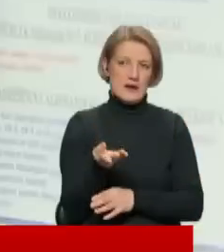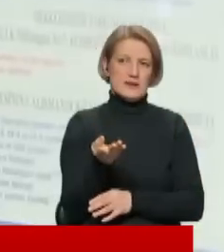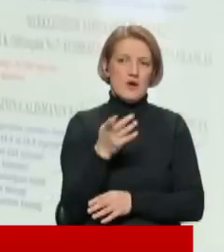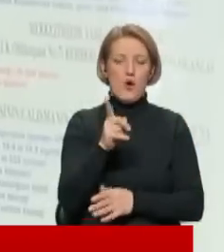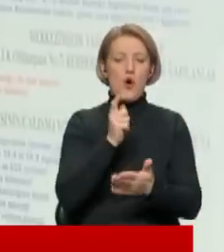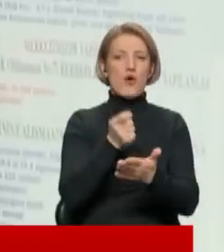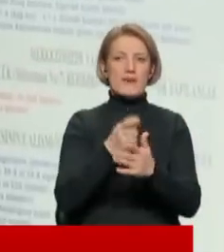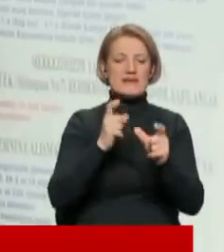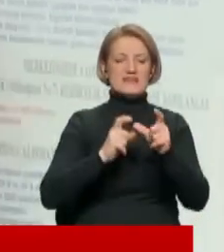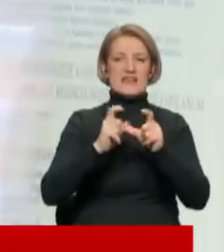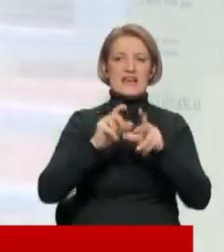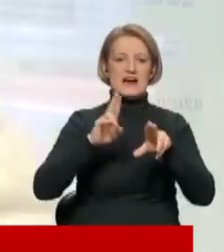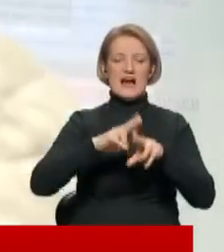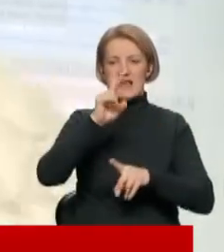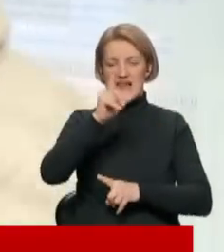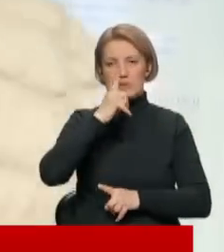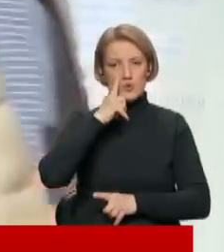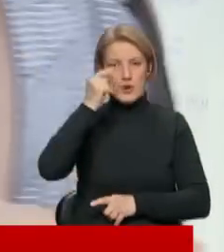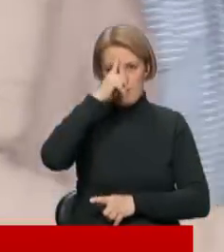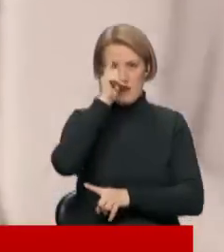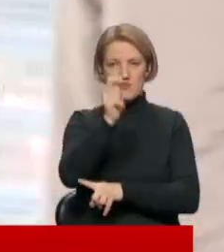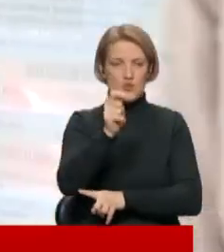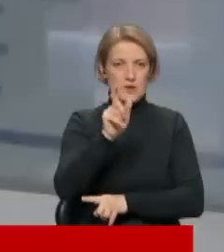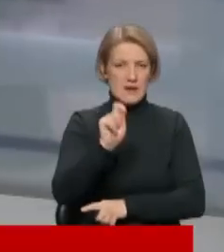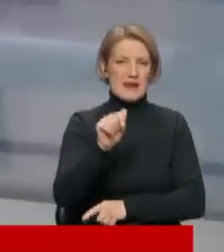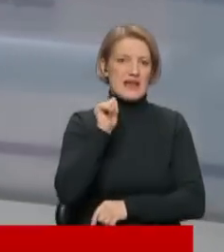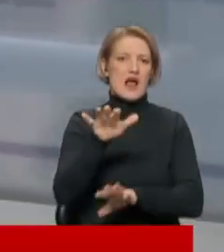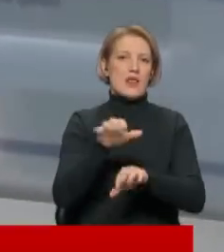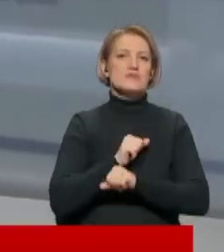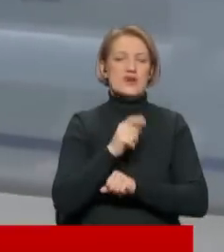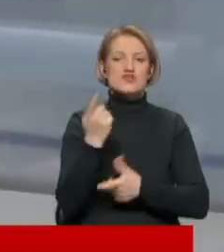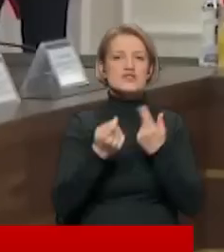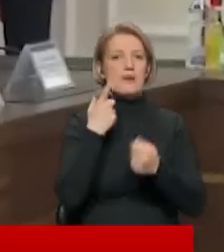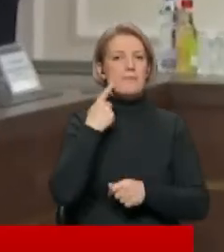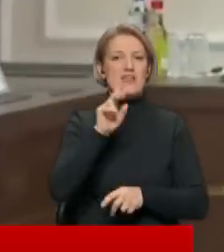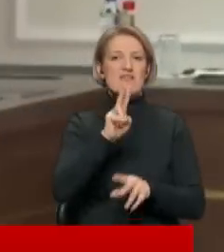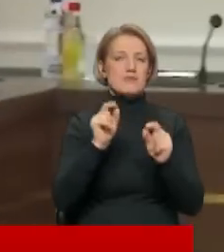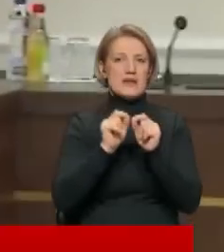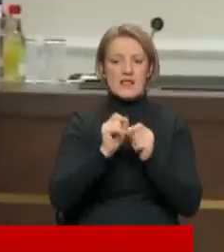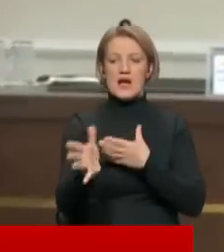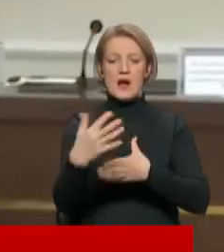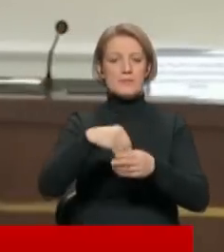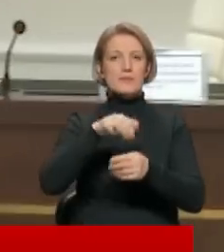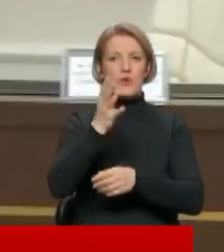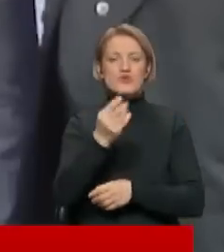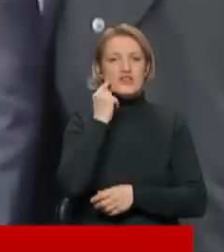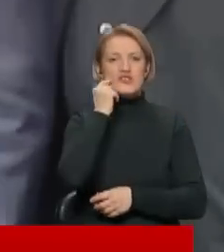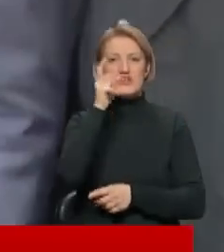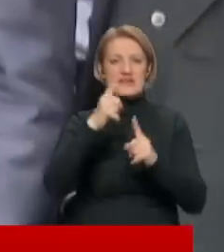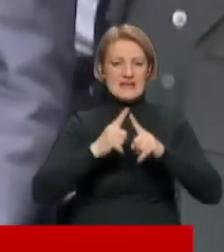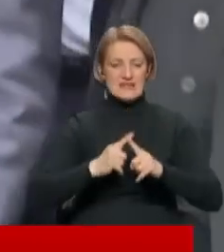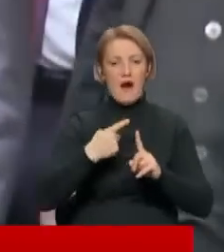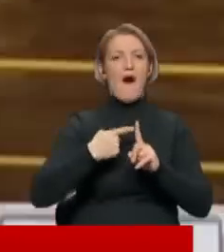o ödemeyi SGK İl Müdürlüğüne başvurarak geri alabilecekler Çalışma Bakanı Vedat Bilgin kapsama alınacak kişi sayısının